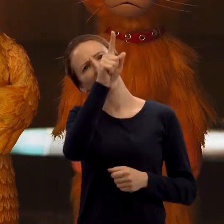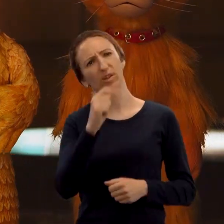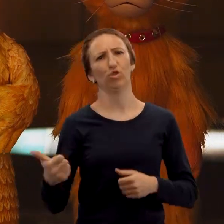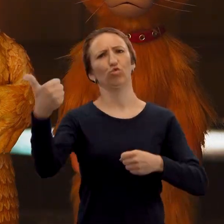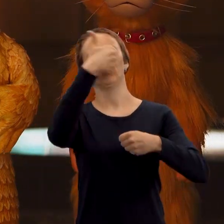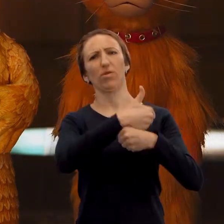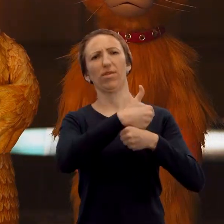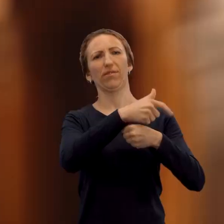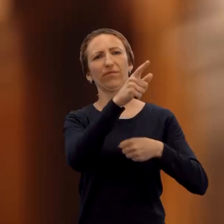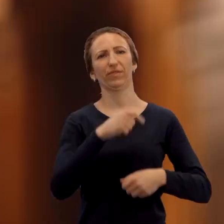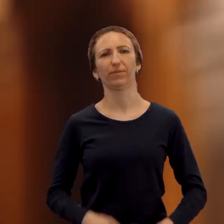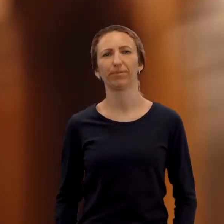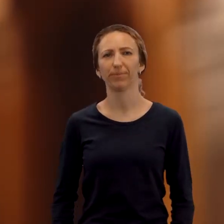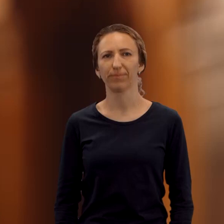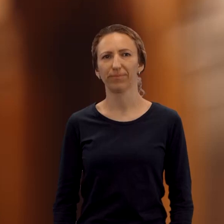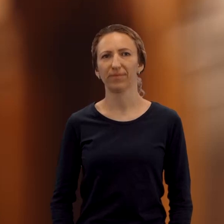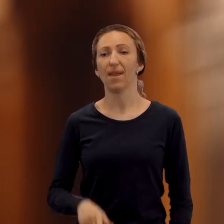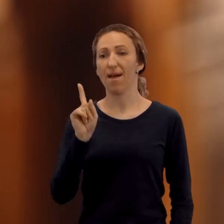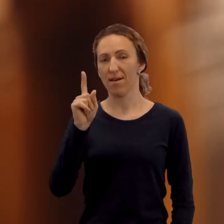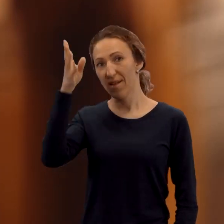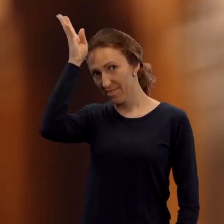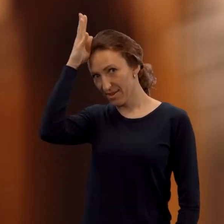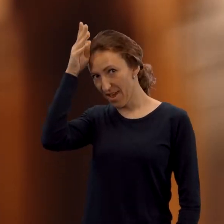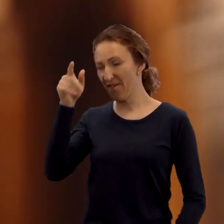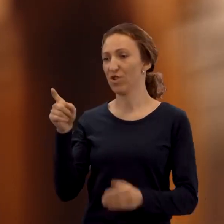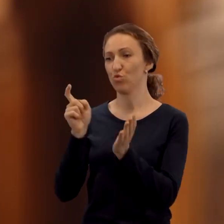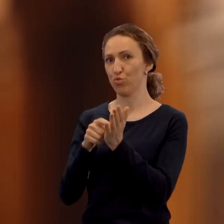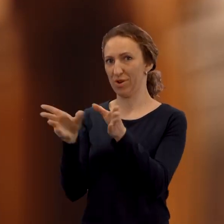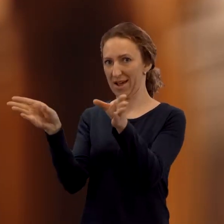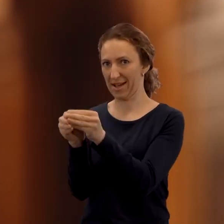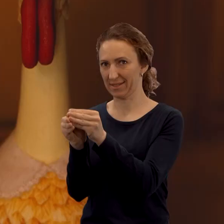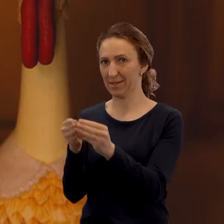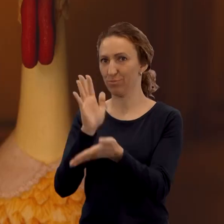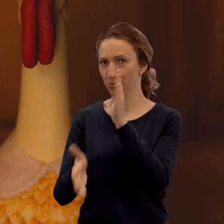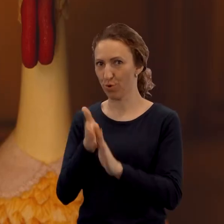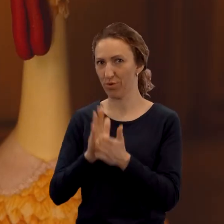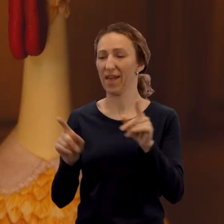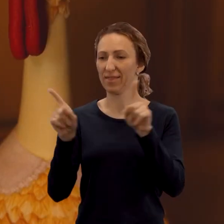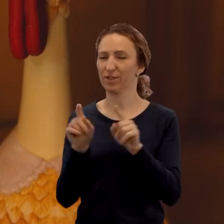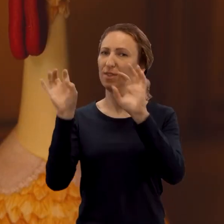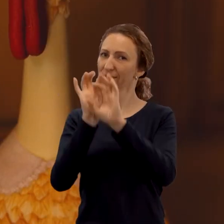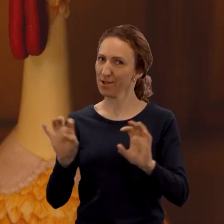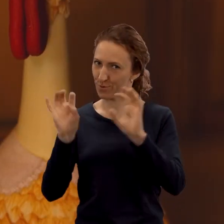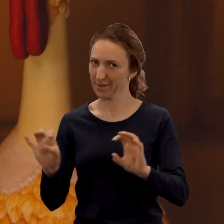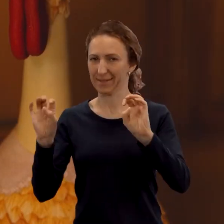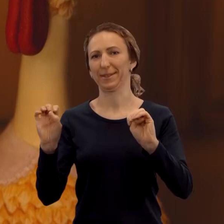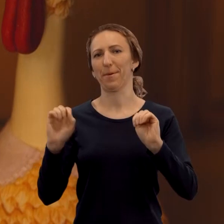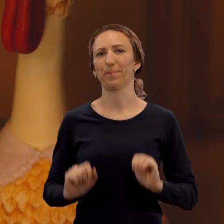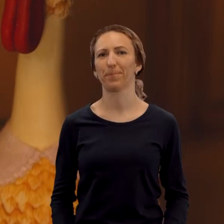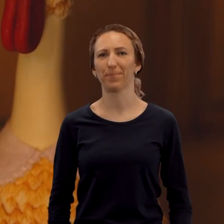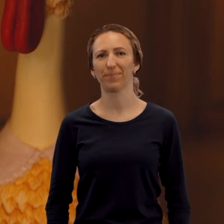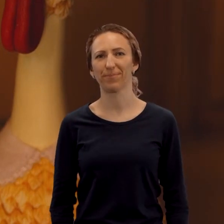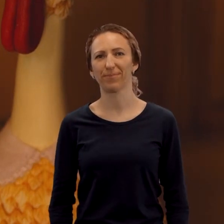Bądź naszym wodzem Ty, Trefliku Razem z kurą zajmijcie się sprzątaniem i